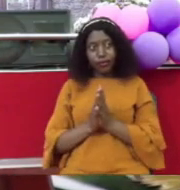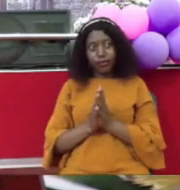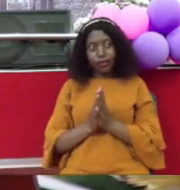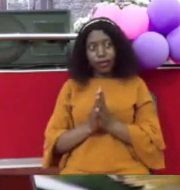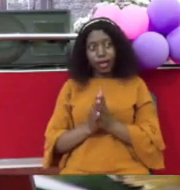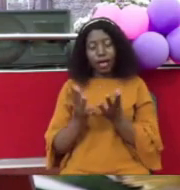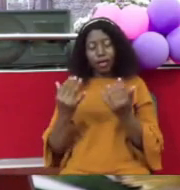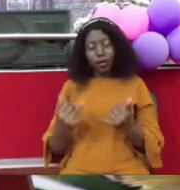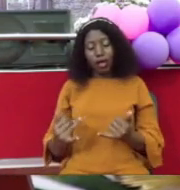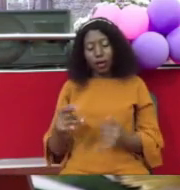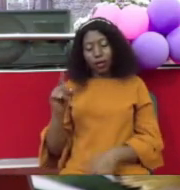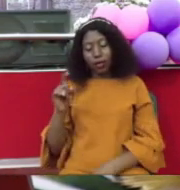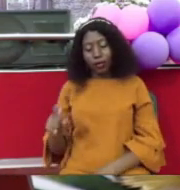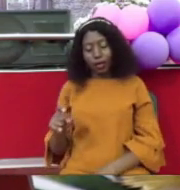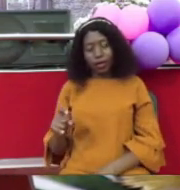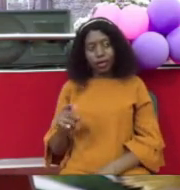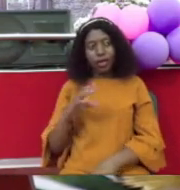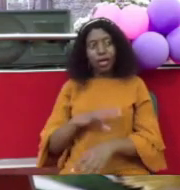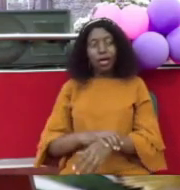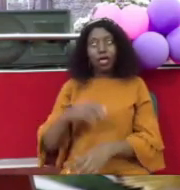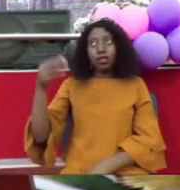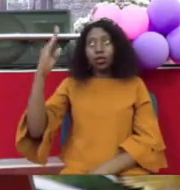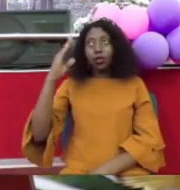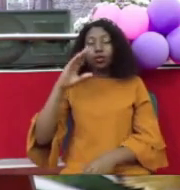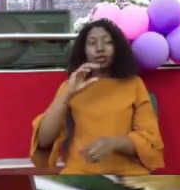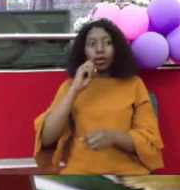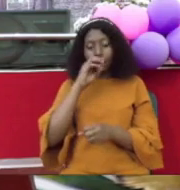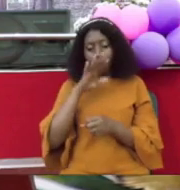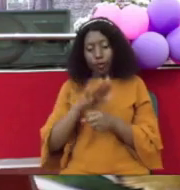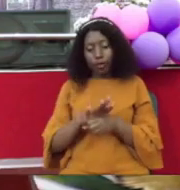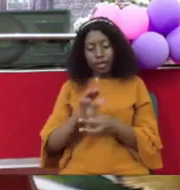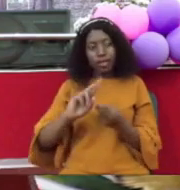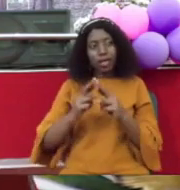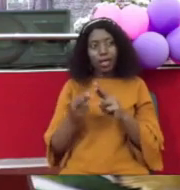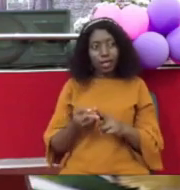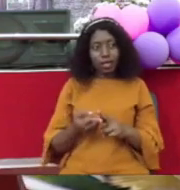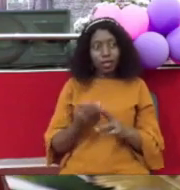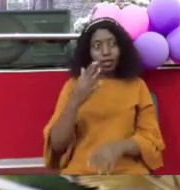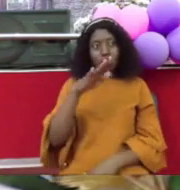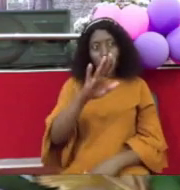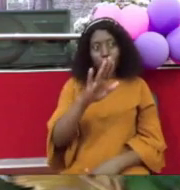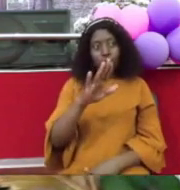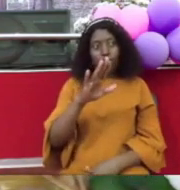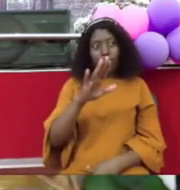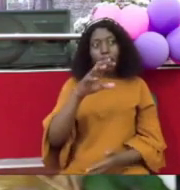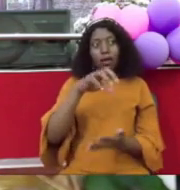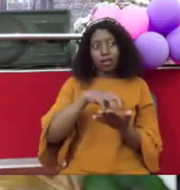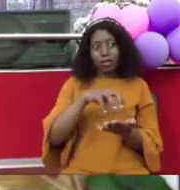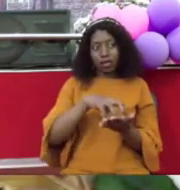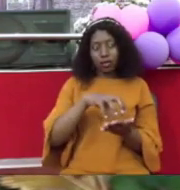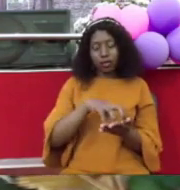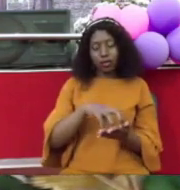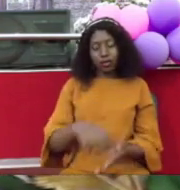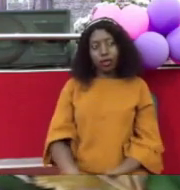must get God's promises on related to the issue at hand. Lazima tuangazie ama tujue ahadi ya Mungu kulingana